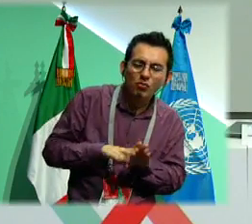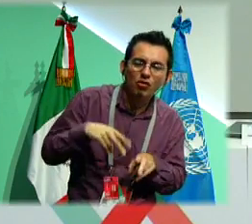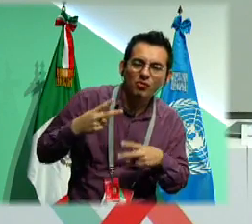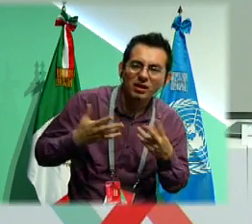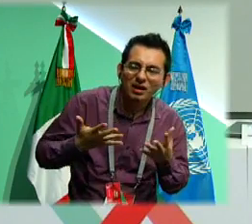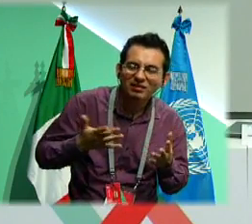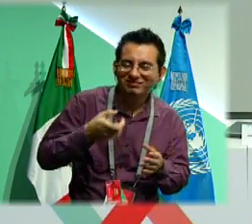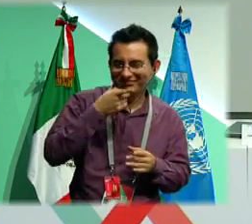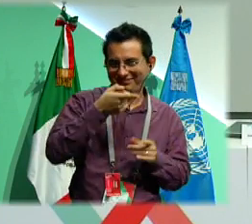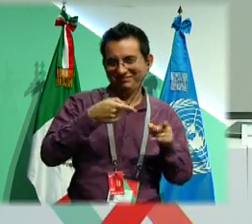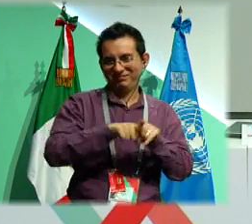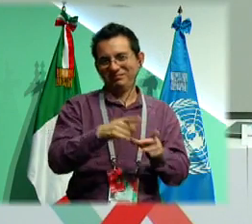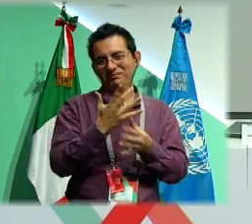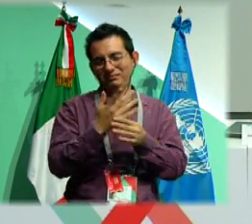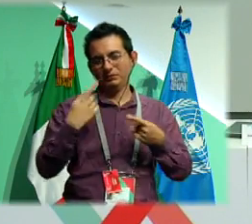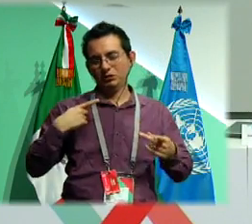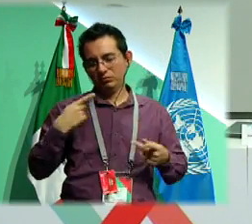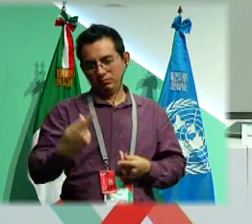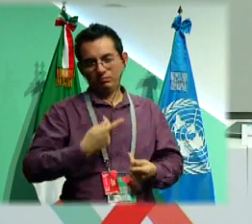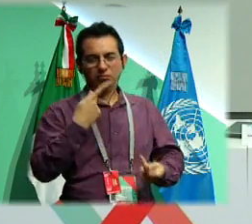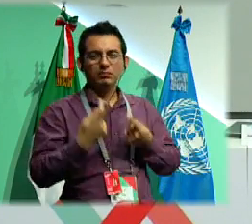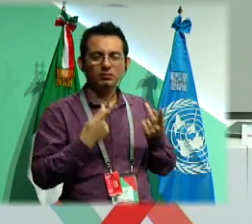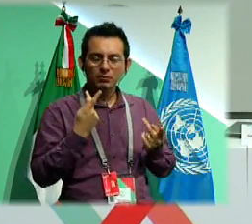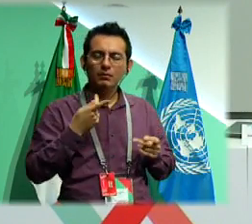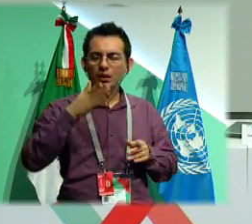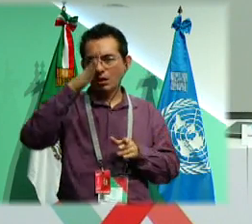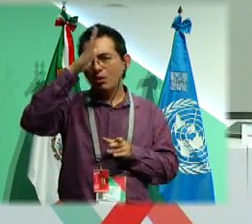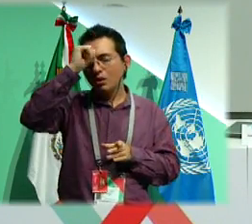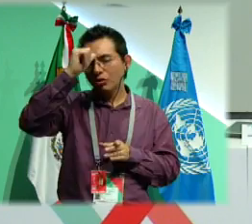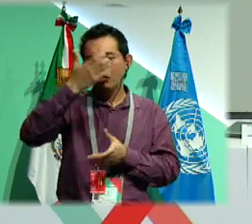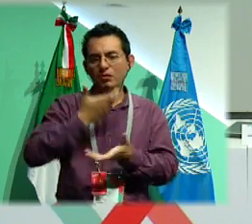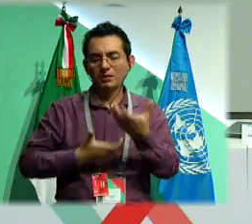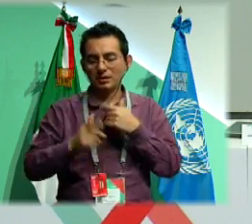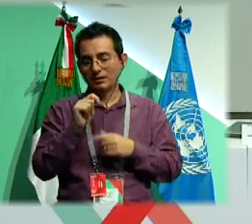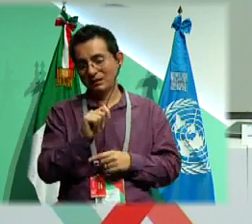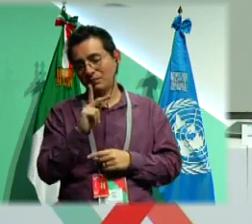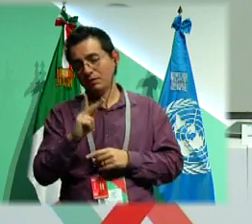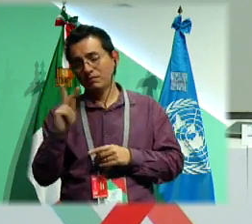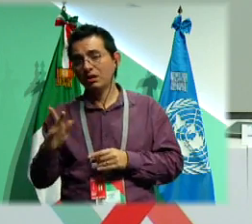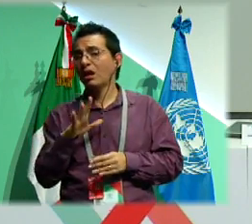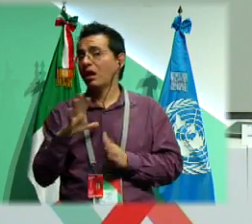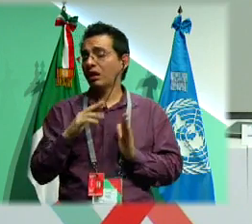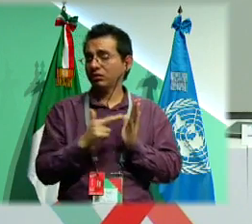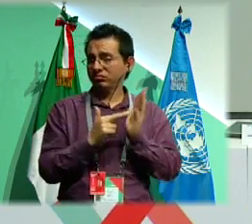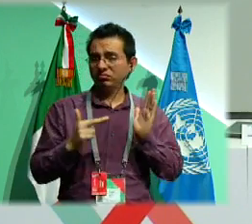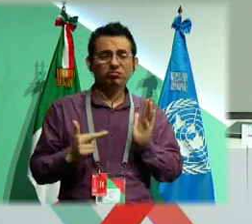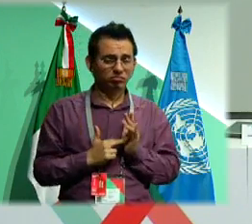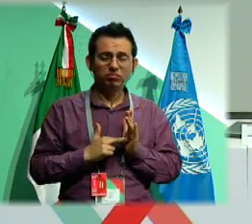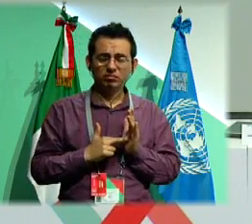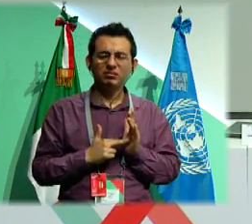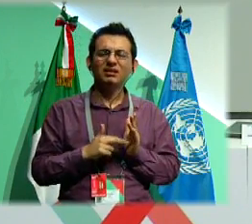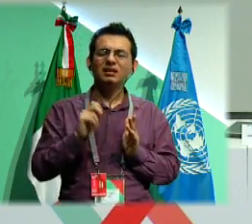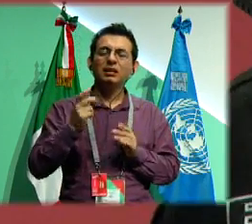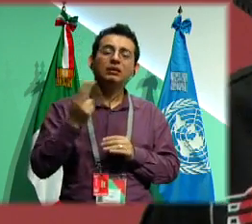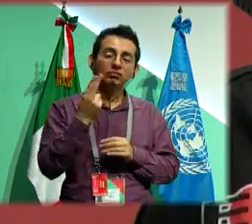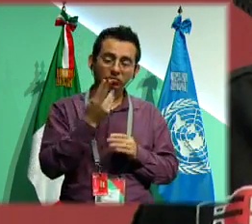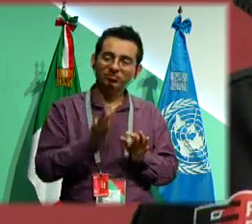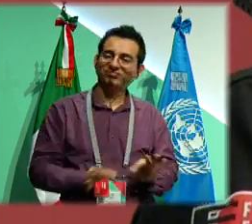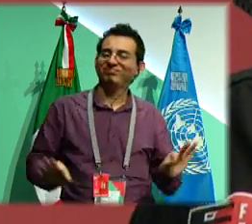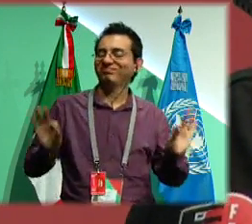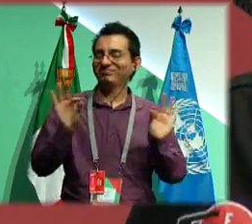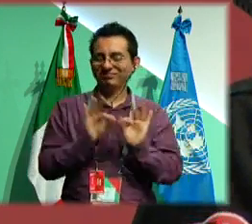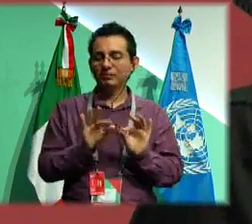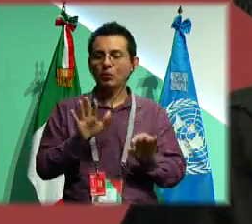peut promouvoir la sécurité. Le TPP avait une règle qui empêchait certains pays